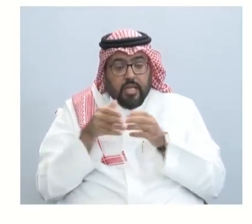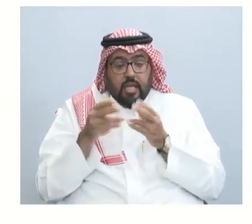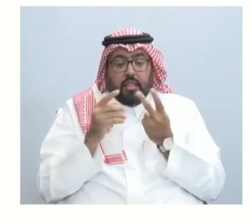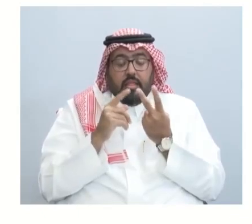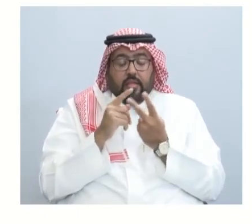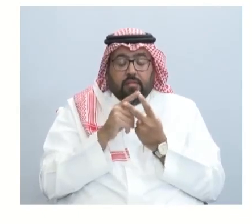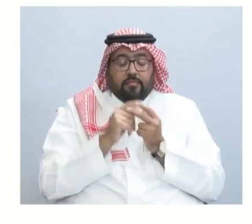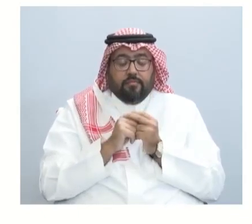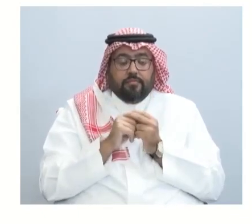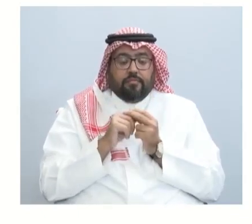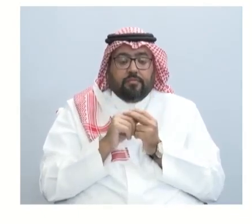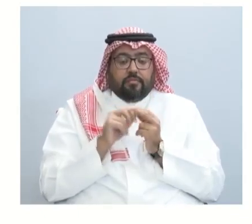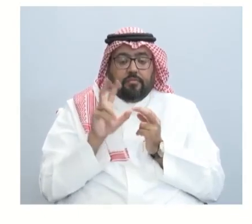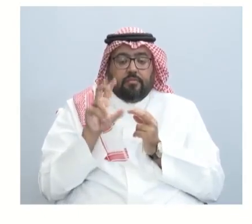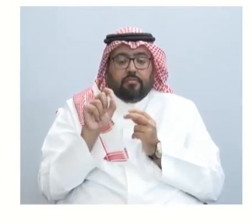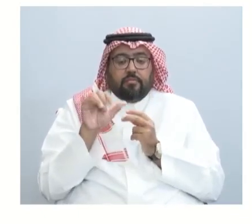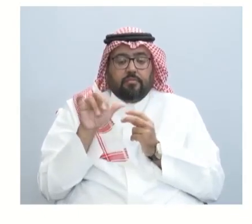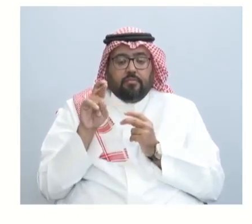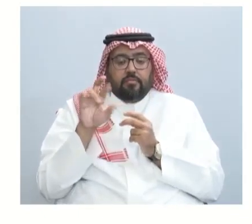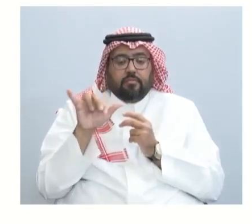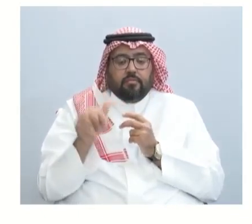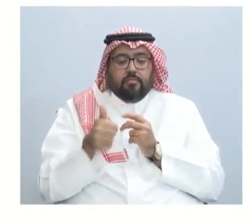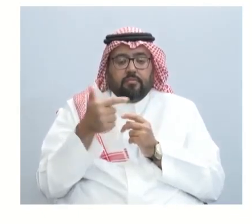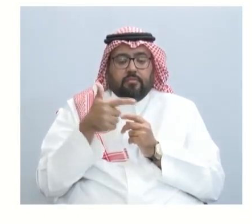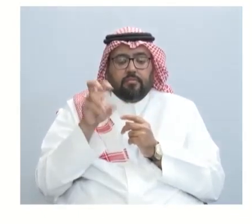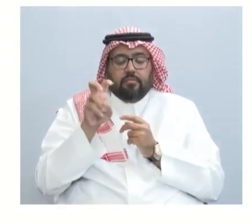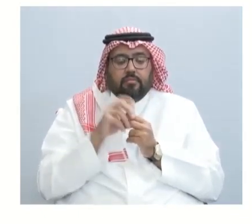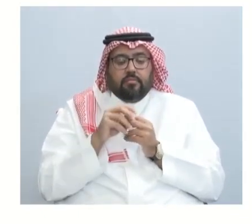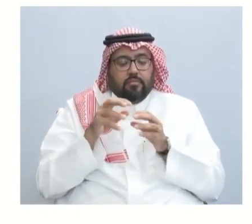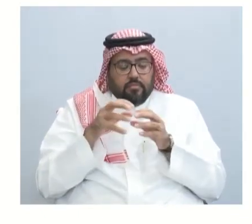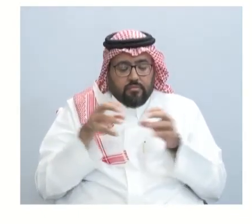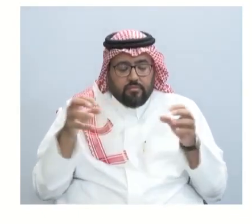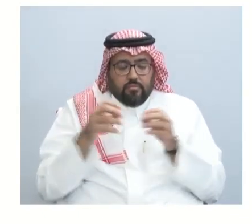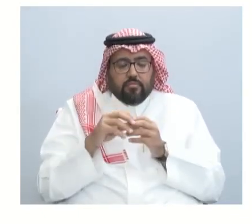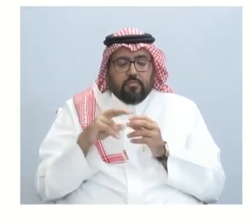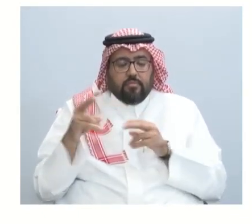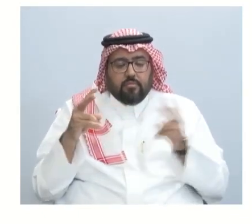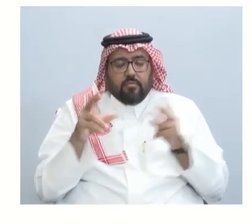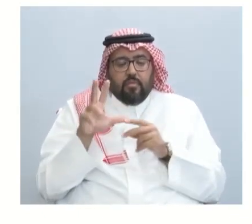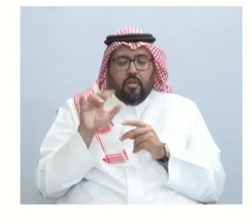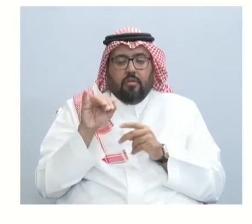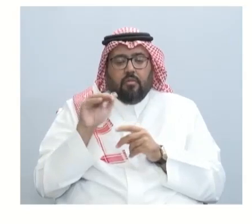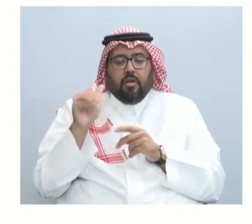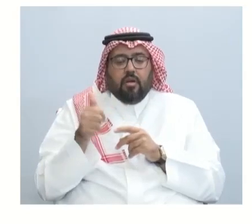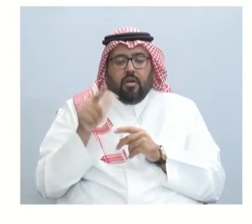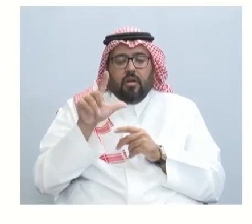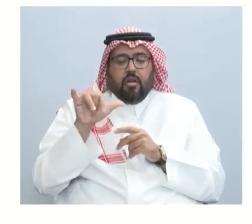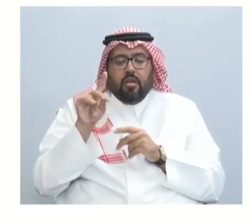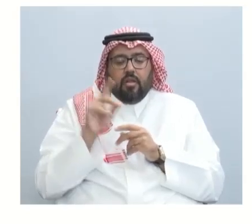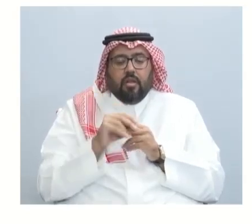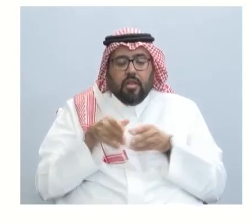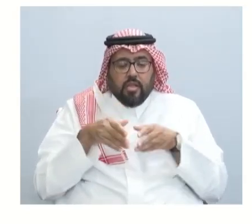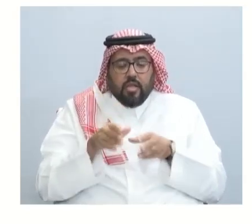من الطرق الفيزيائيه والتي تساعدنا في فصل انواع المخاليط نشاهد معا